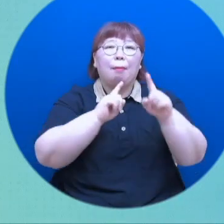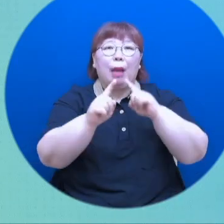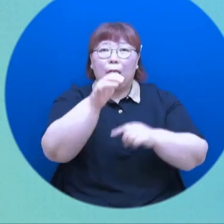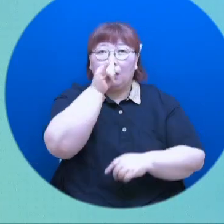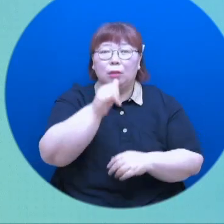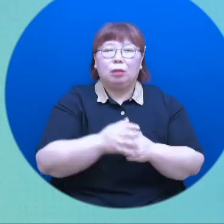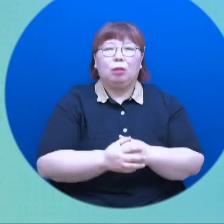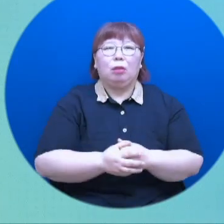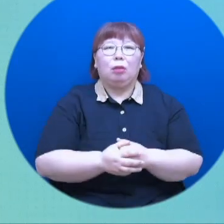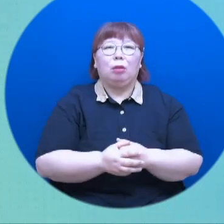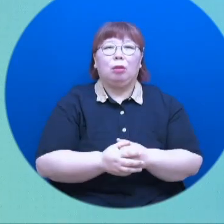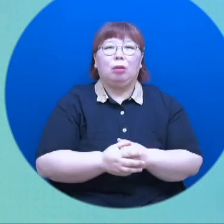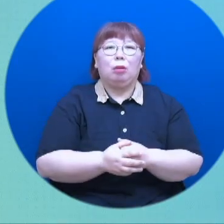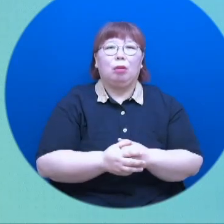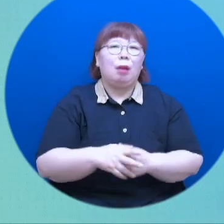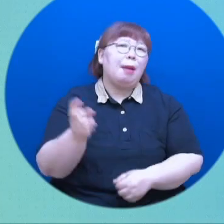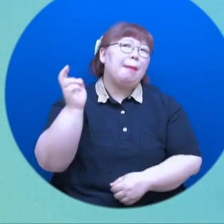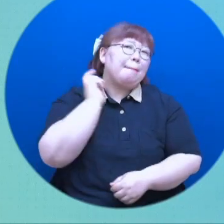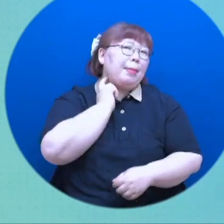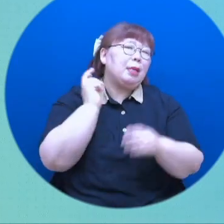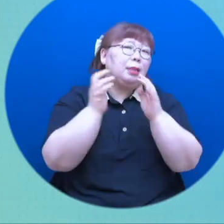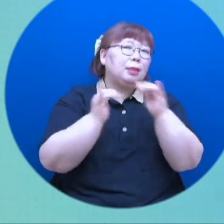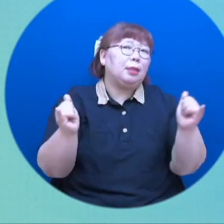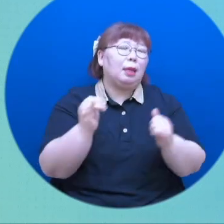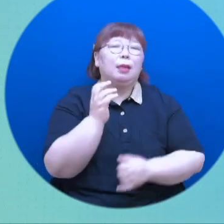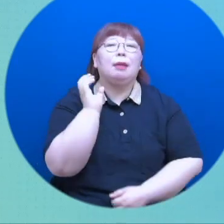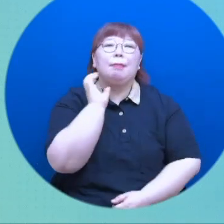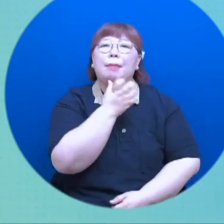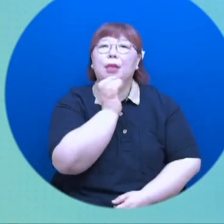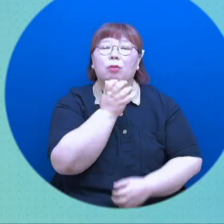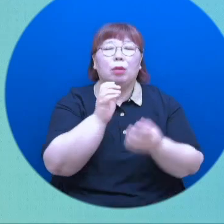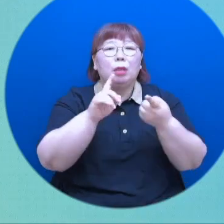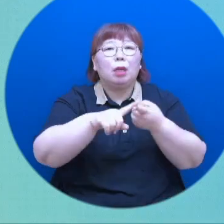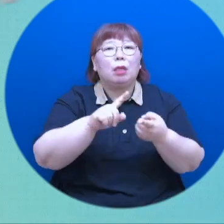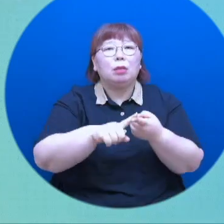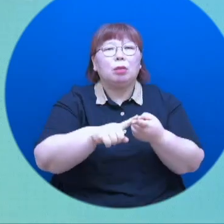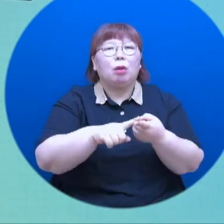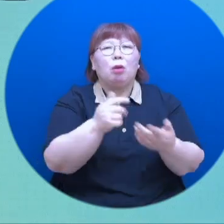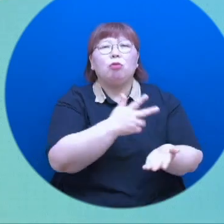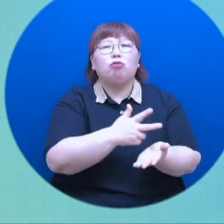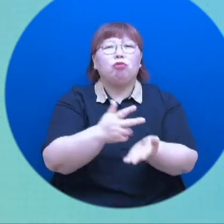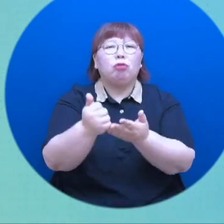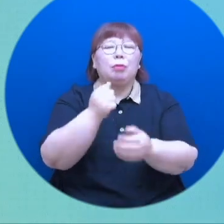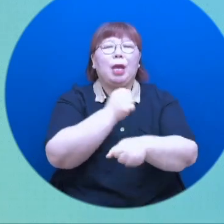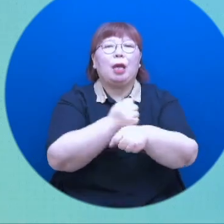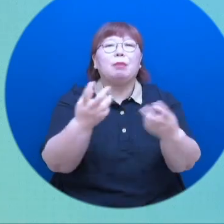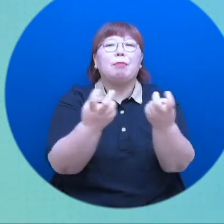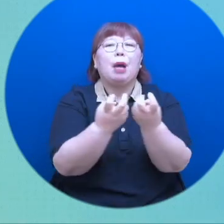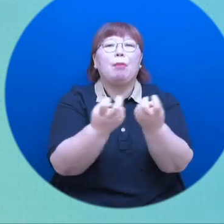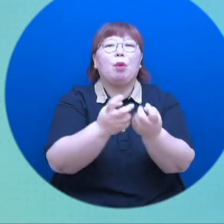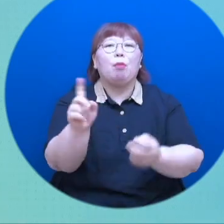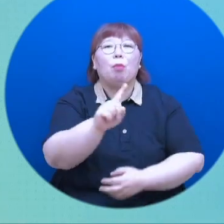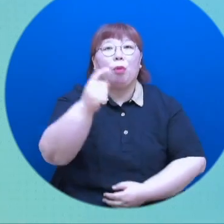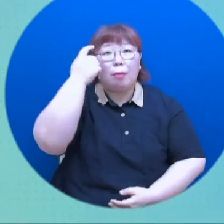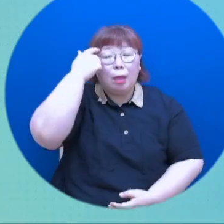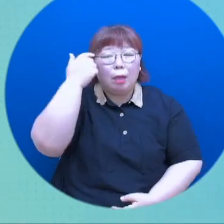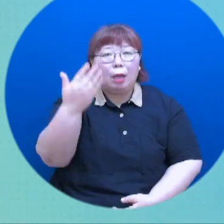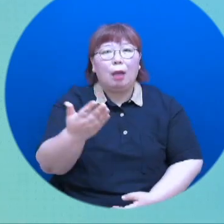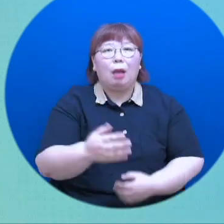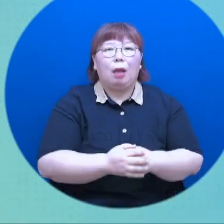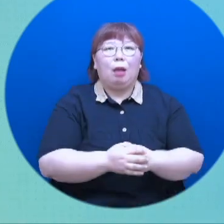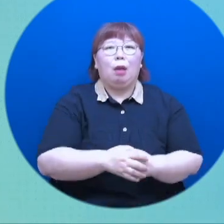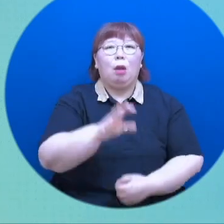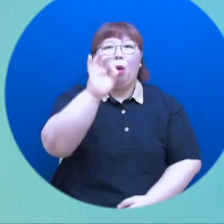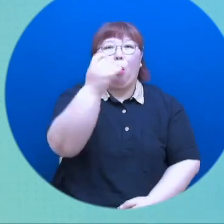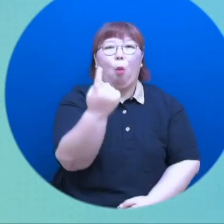한 배신자 베드로에 대하여 우리 주님이 하시는 방법이 무엇입니까? 오순절